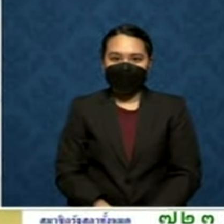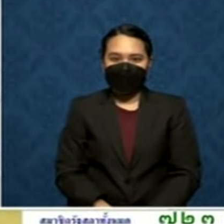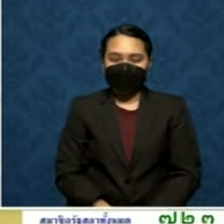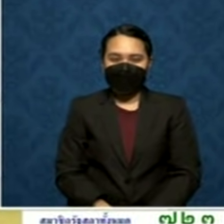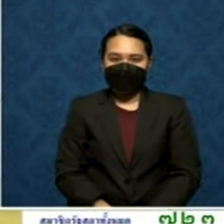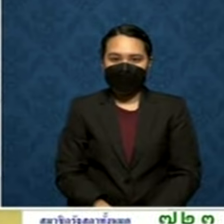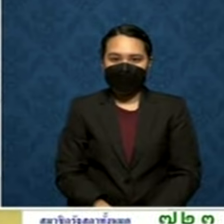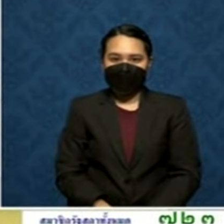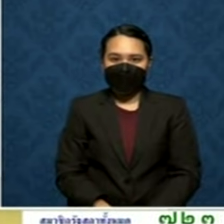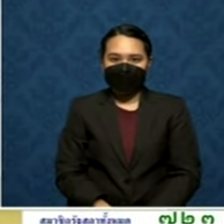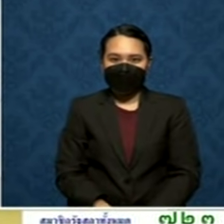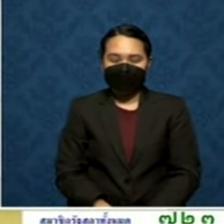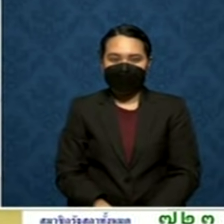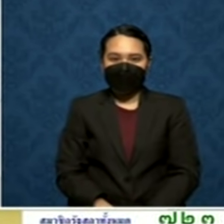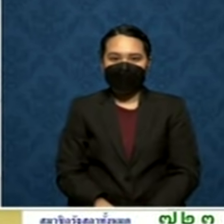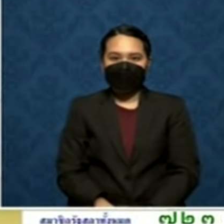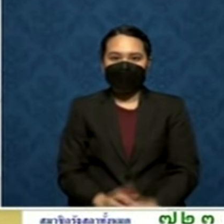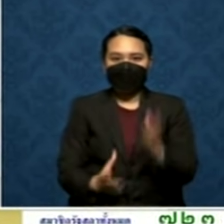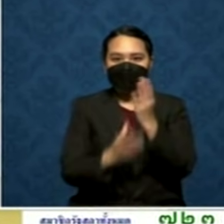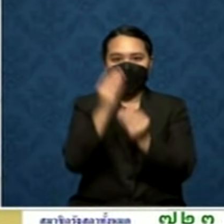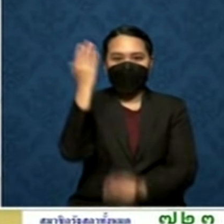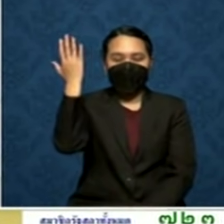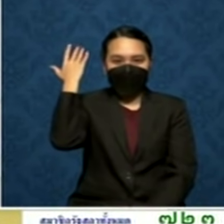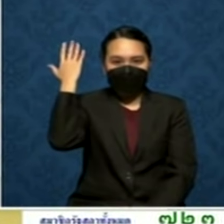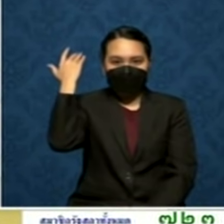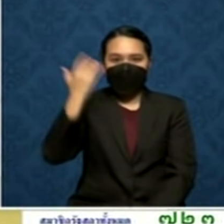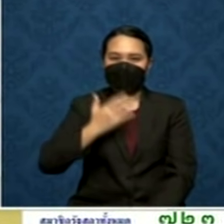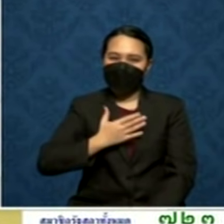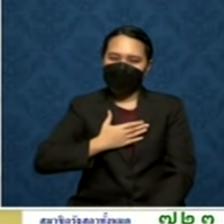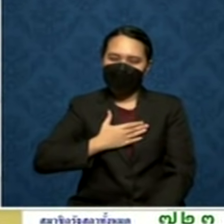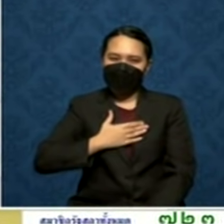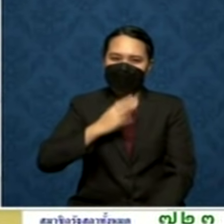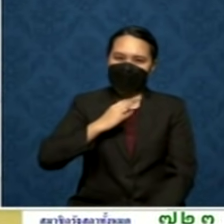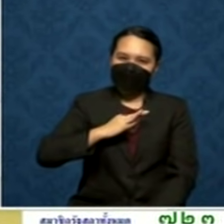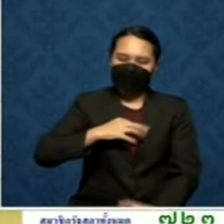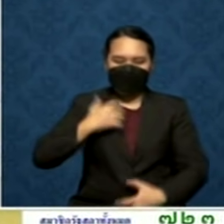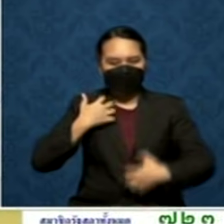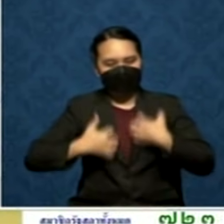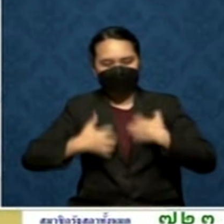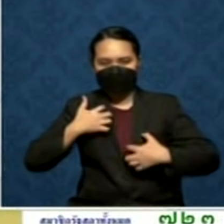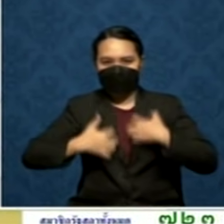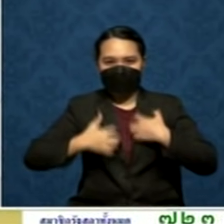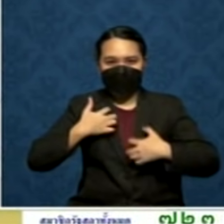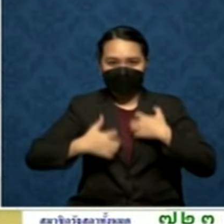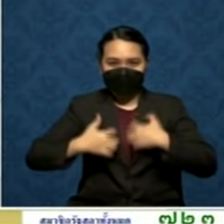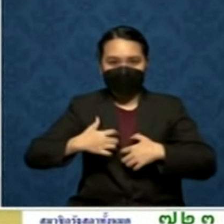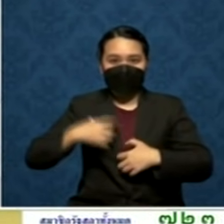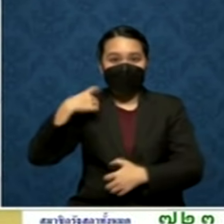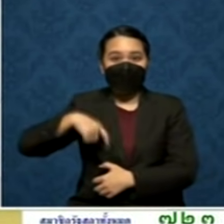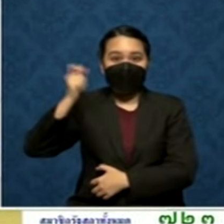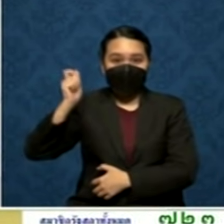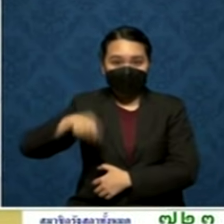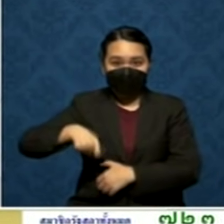We Areและเมื่อสัปดาห์ที่แล้วผมไม่สบายใจอย่างยิ่งครับกับคำวินิจฉัยของศาลรัฐธรรมนูญ